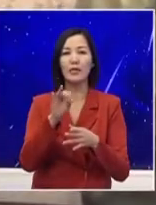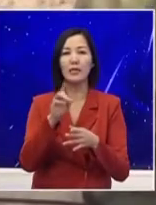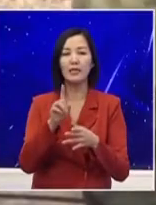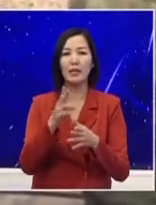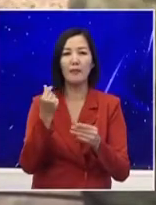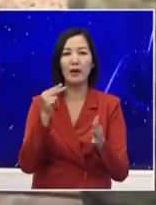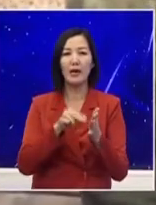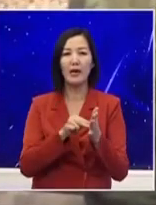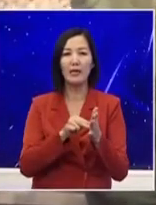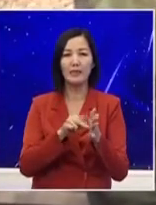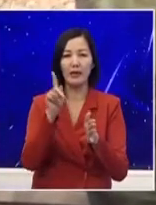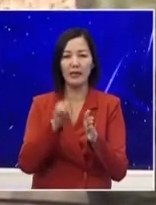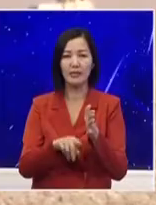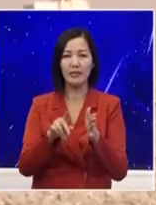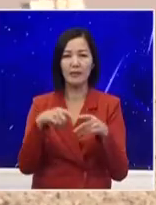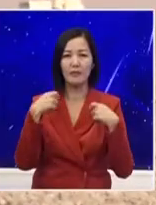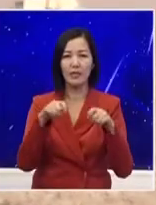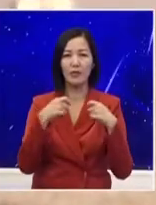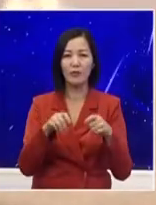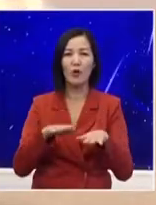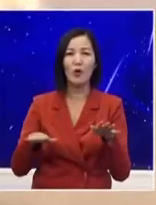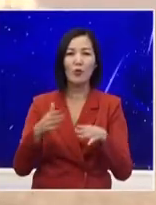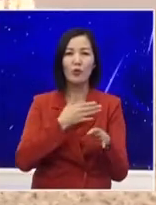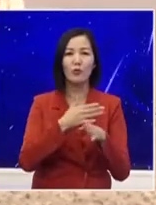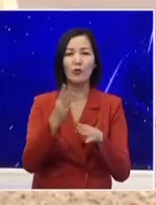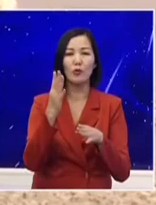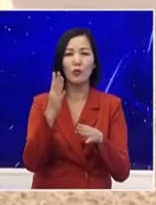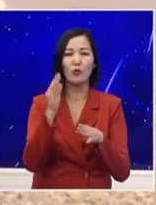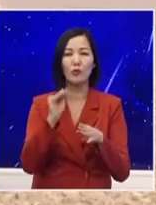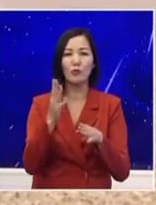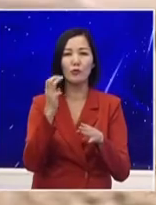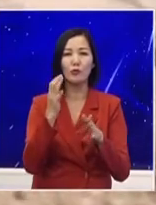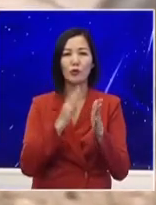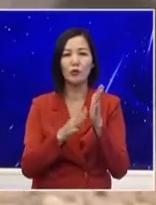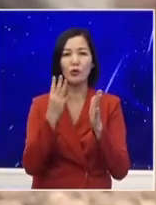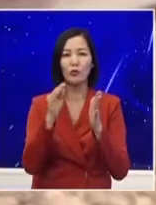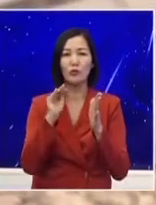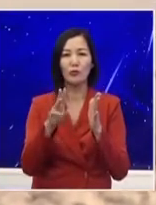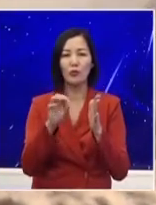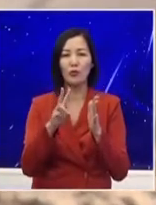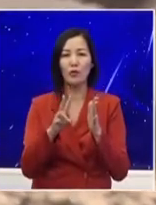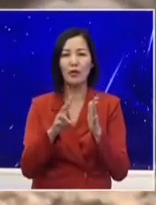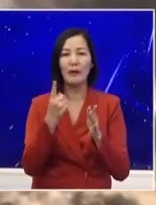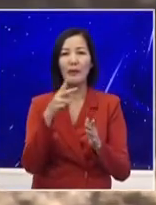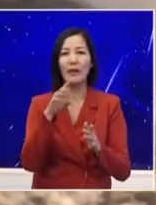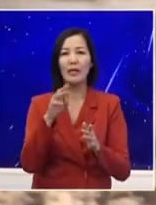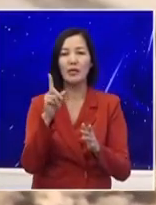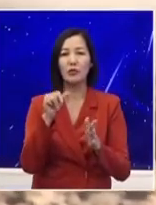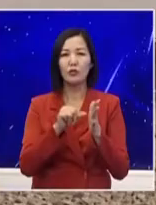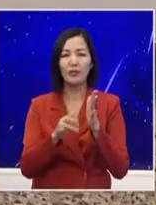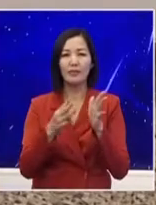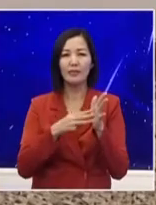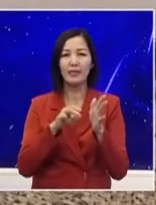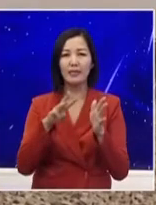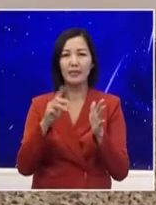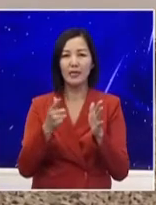бағасы нарықтағы құнынан арзандатылып сатылуда. Өңірге бөлінген 4394 000 тонна 1 литрі 168